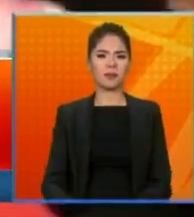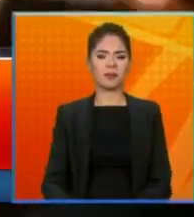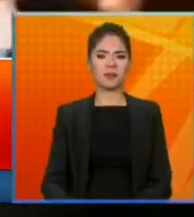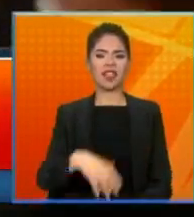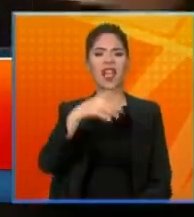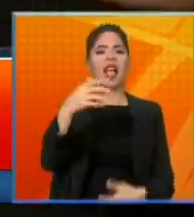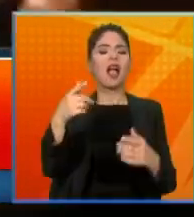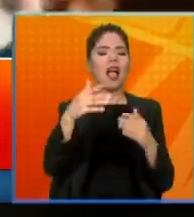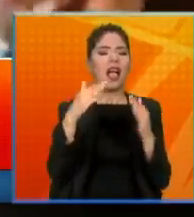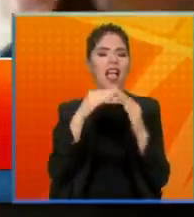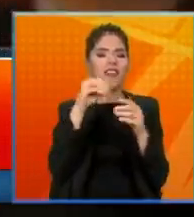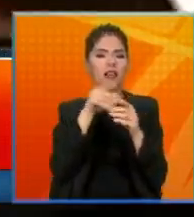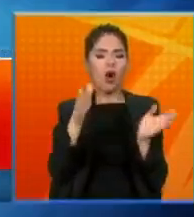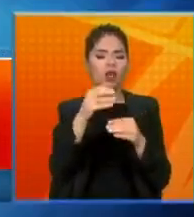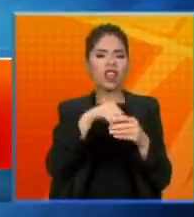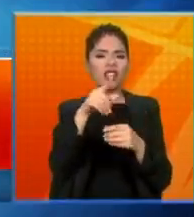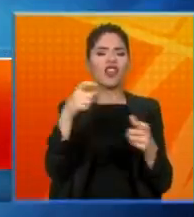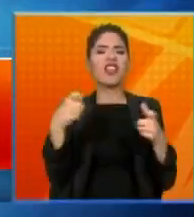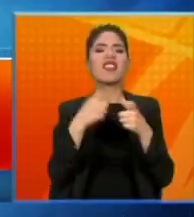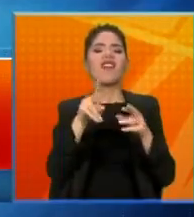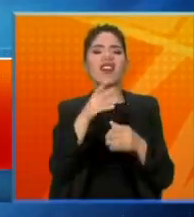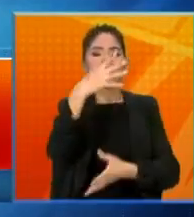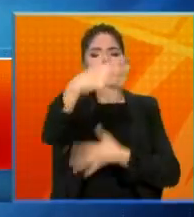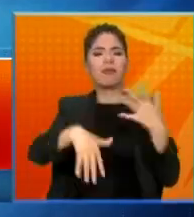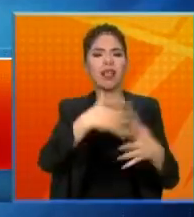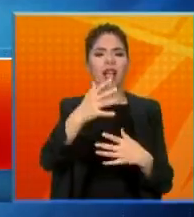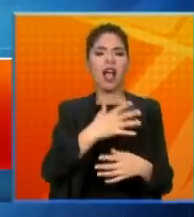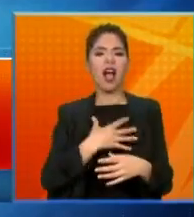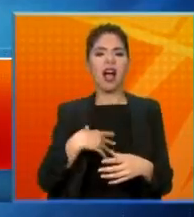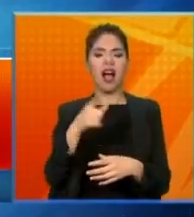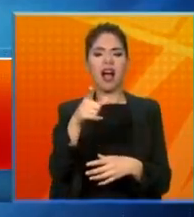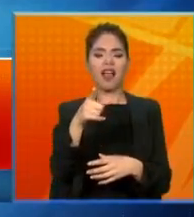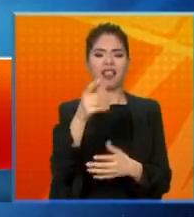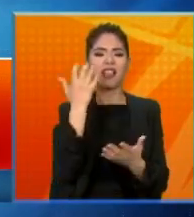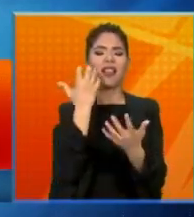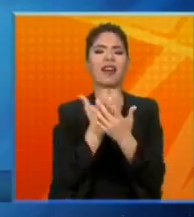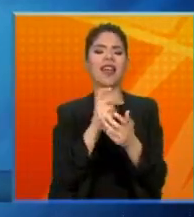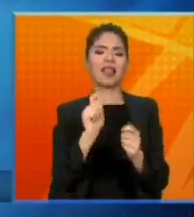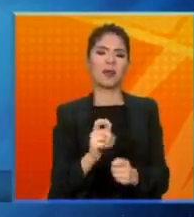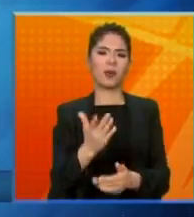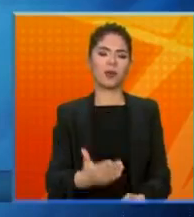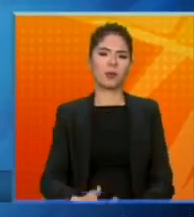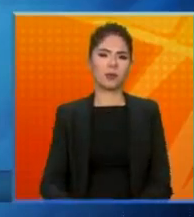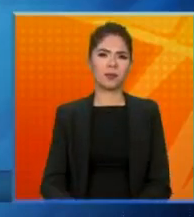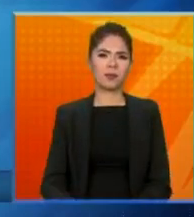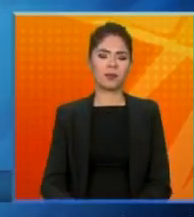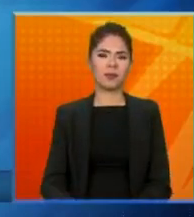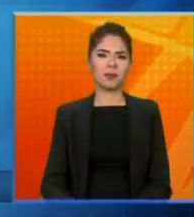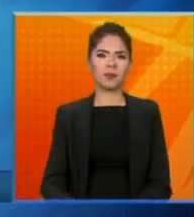Odayı savaş alanına çeviren yaramazlara annelerinin cevabıysa kayda almak oluyor.